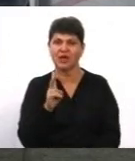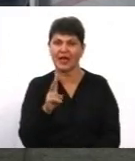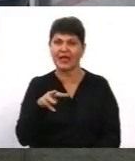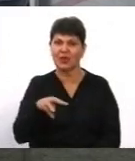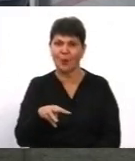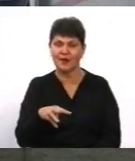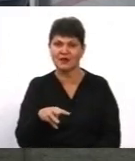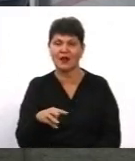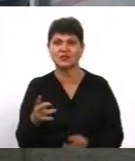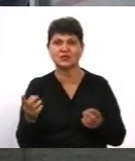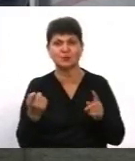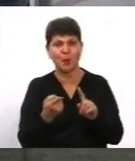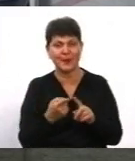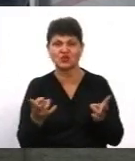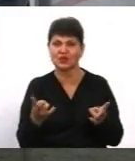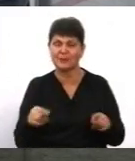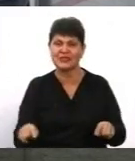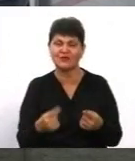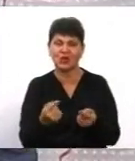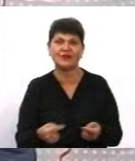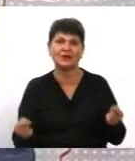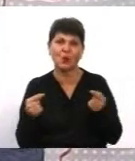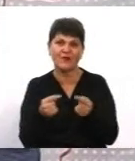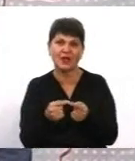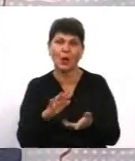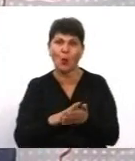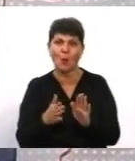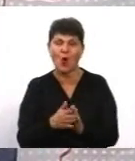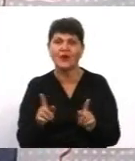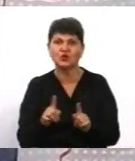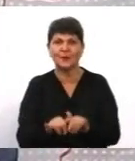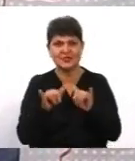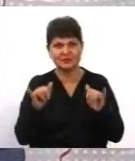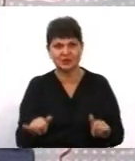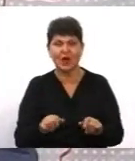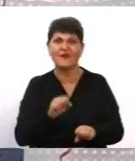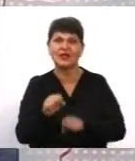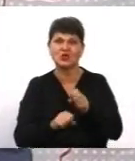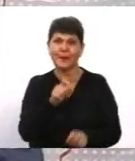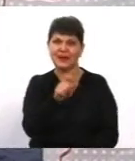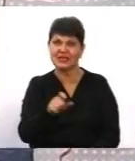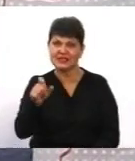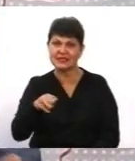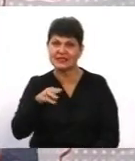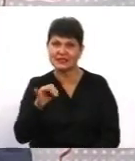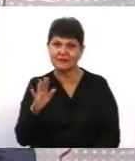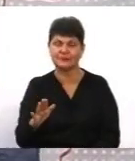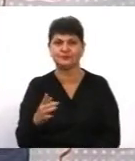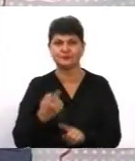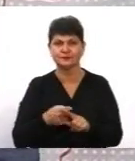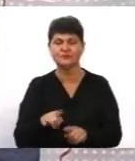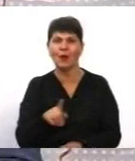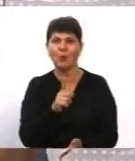треба створити відповідні умови для того, щоб збільшувалась кількість велосипедистів. Як от кажуть, там, що має бути першим,